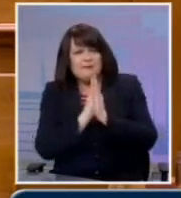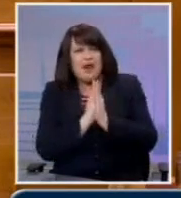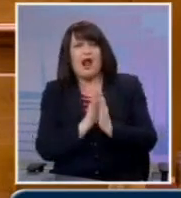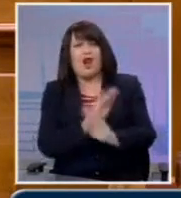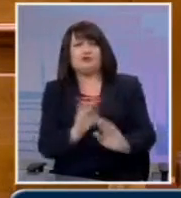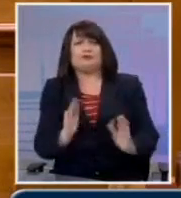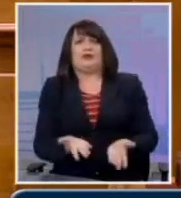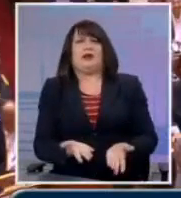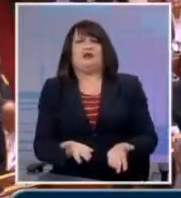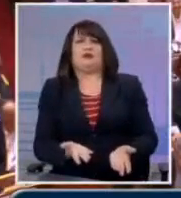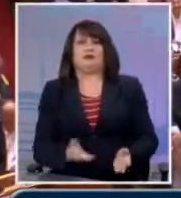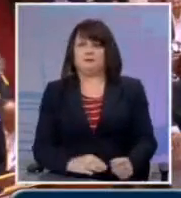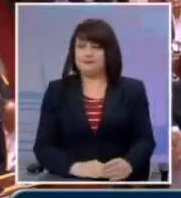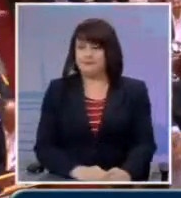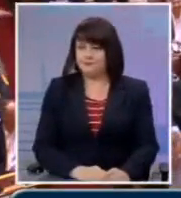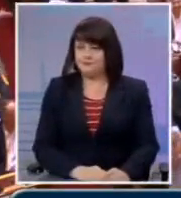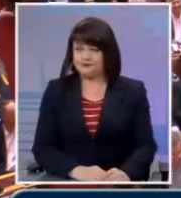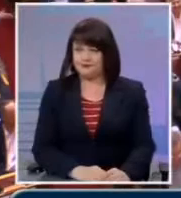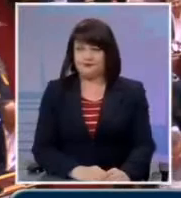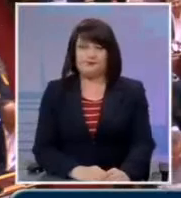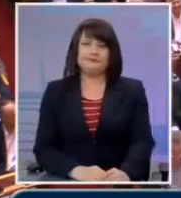Κυρίες και κύριοι συνάδελφοι,